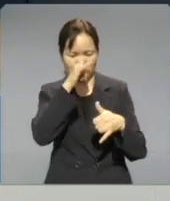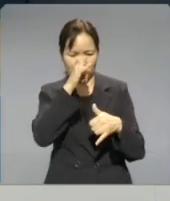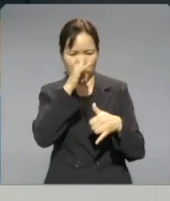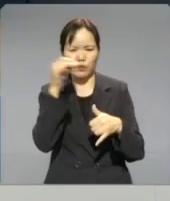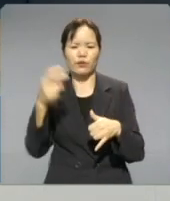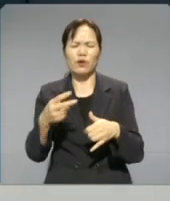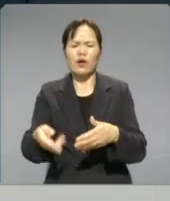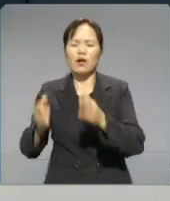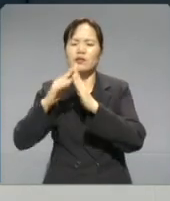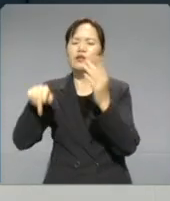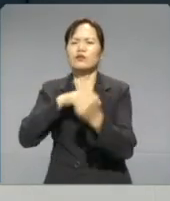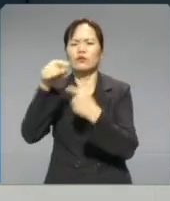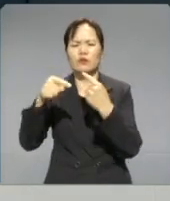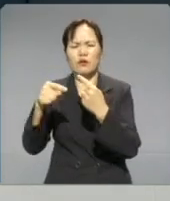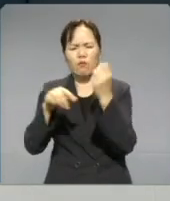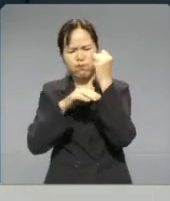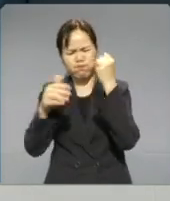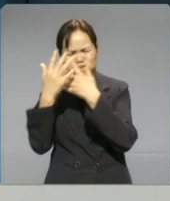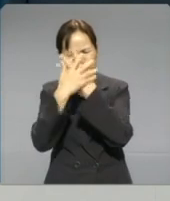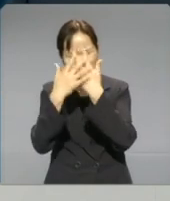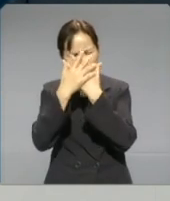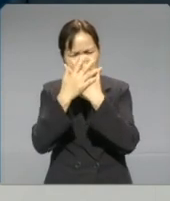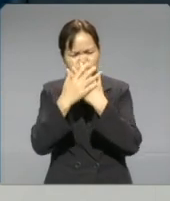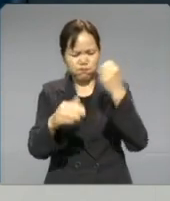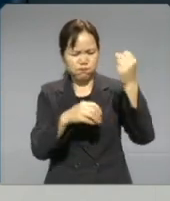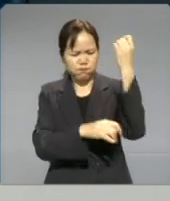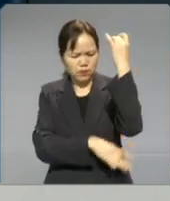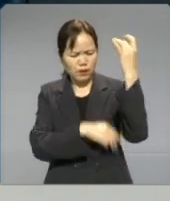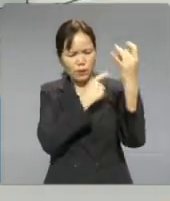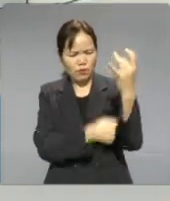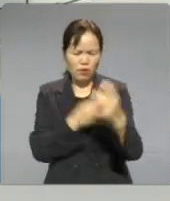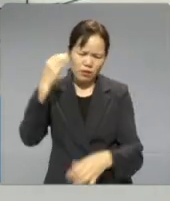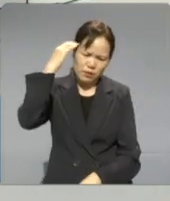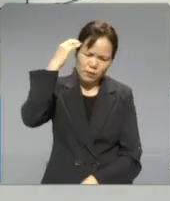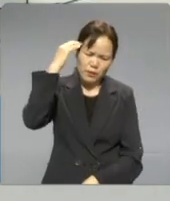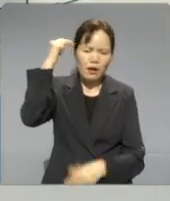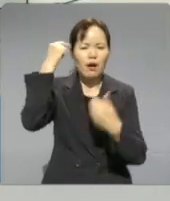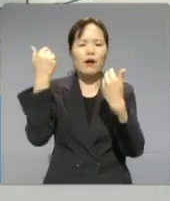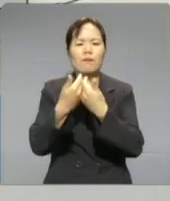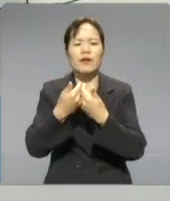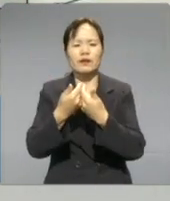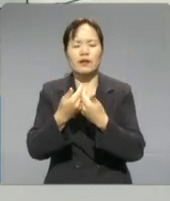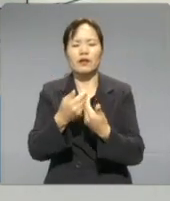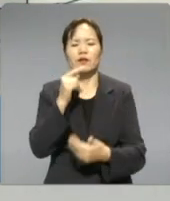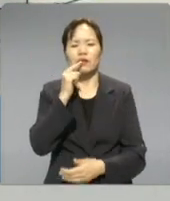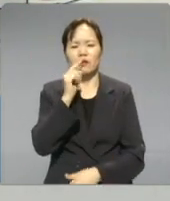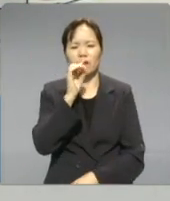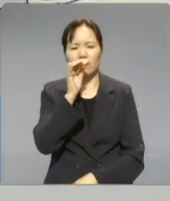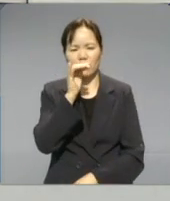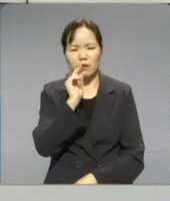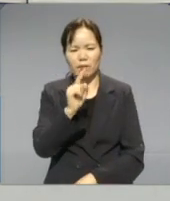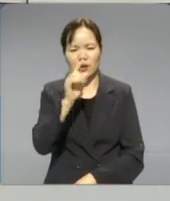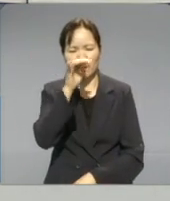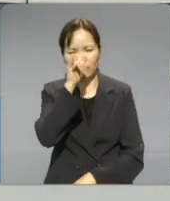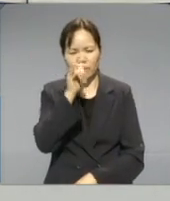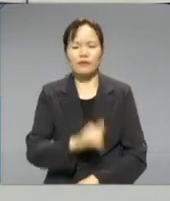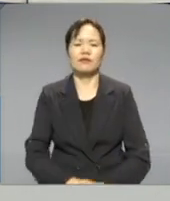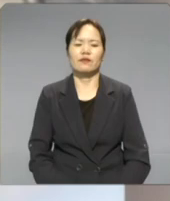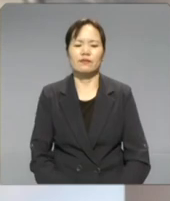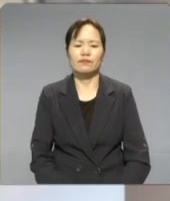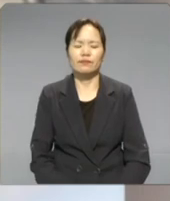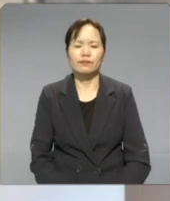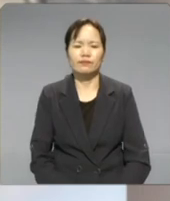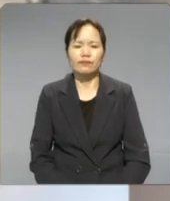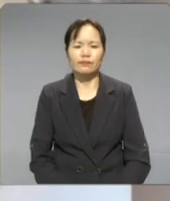설치 운영 기준이 모호하고 기본권 침해라며 반발하는 정반대의 목소리도 나옵니다 이상호 기자입니다